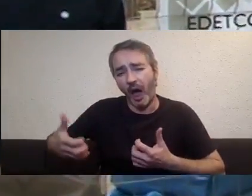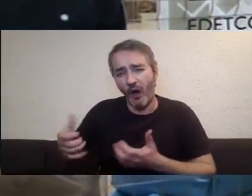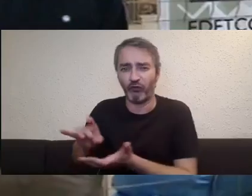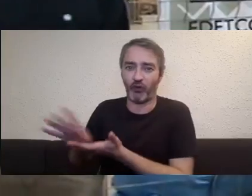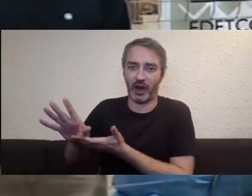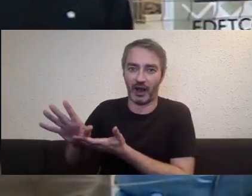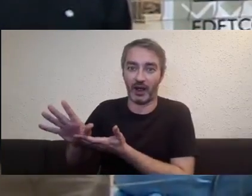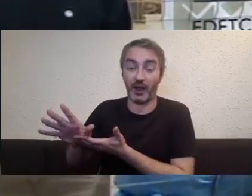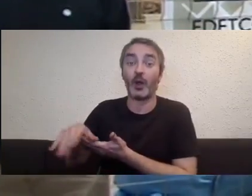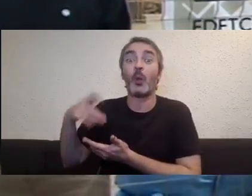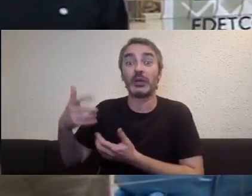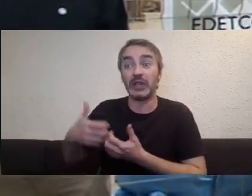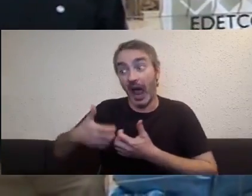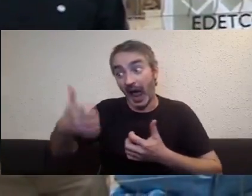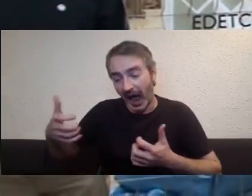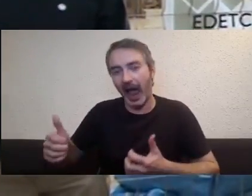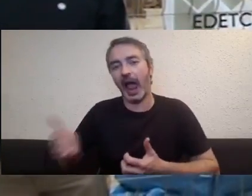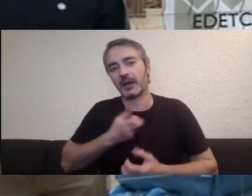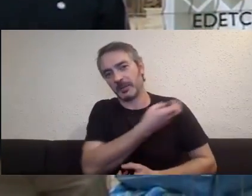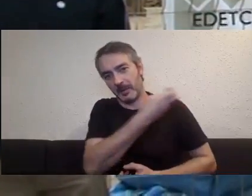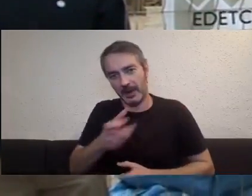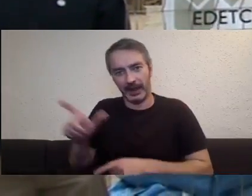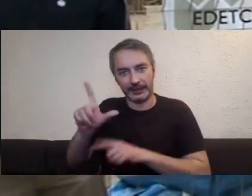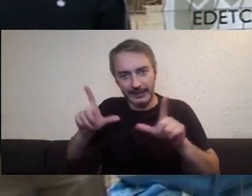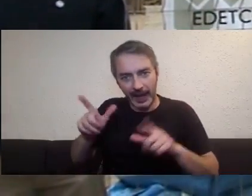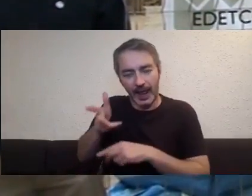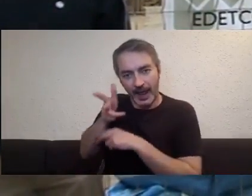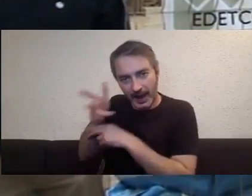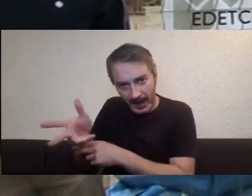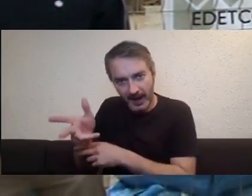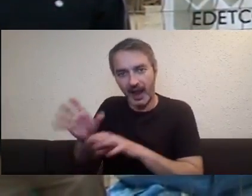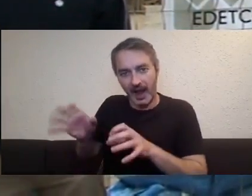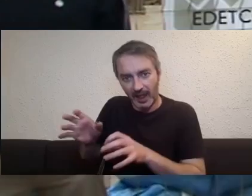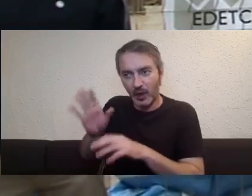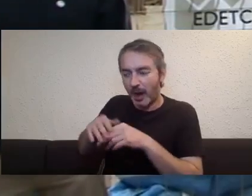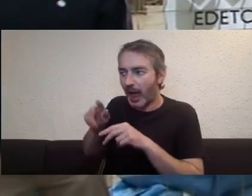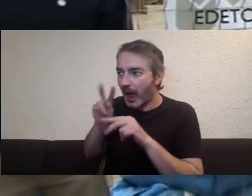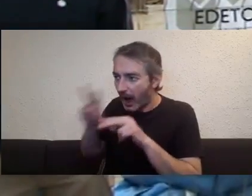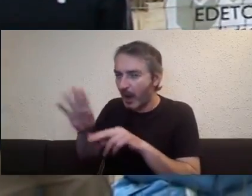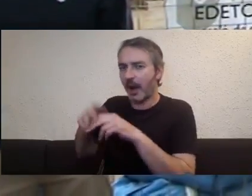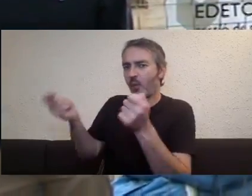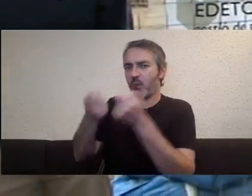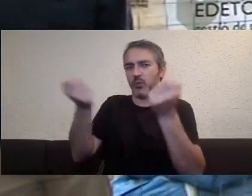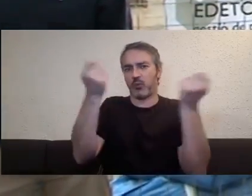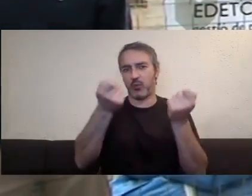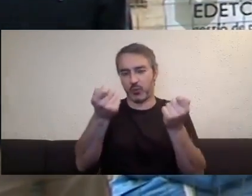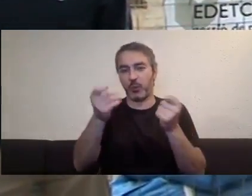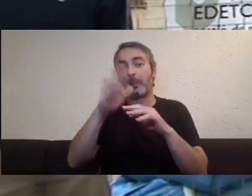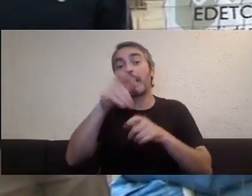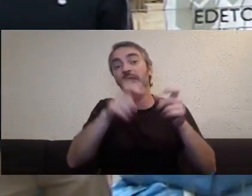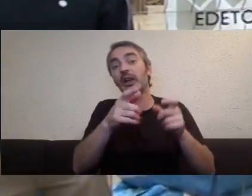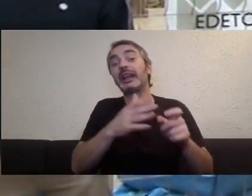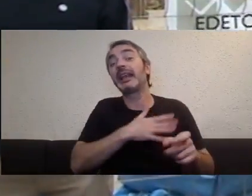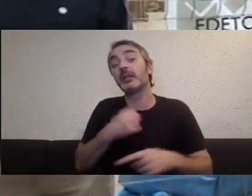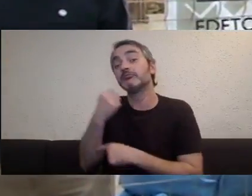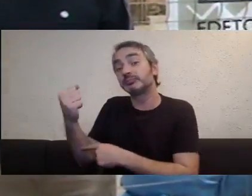estona i això pues, fa que doni temps a que arribin als mitjans i que es cobreixi la notícia, etcètera, etcètera, tothom se n'enteri, que la gent que vulgui